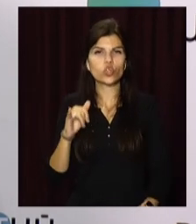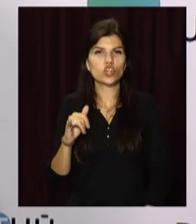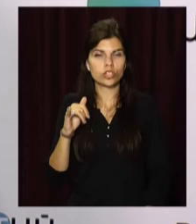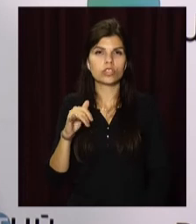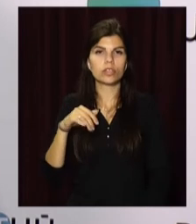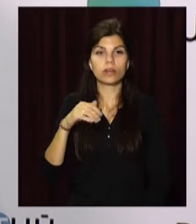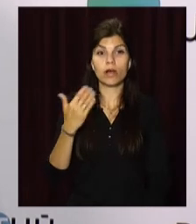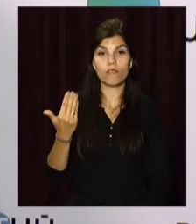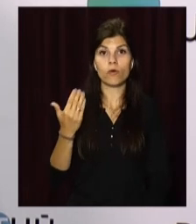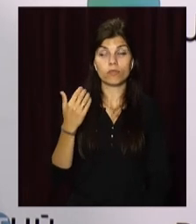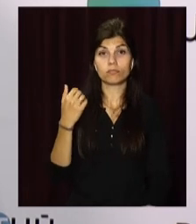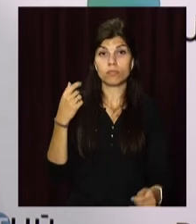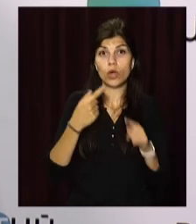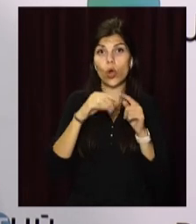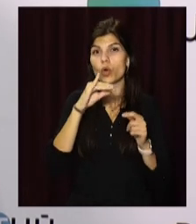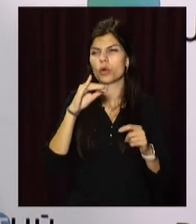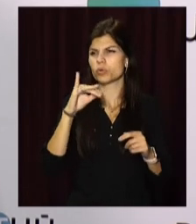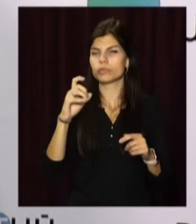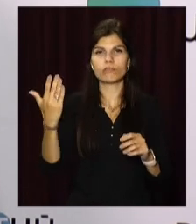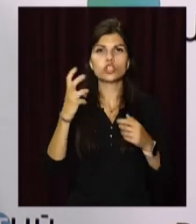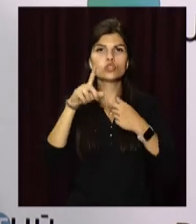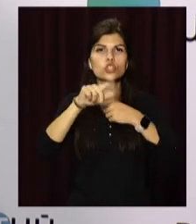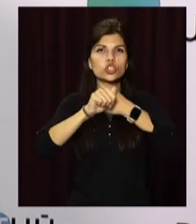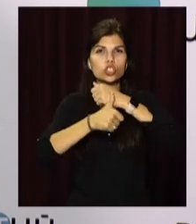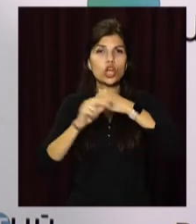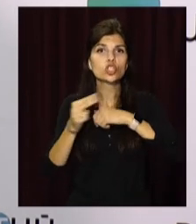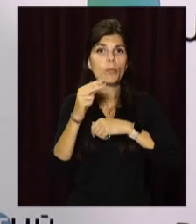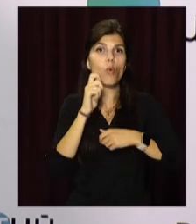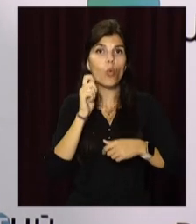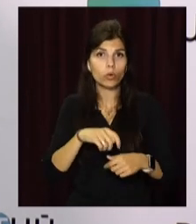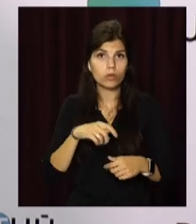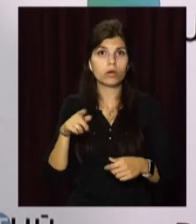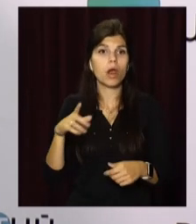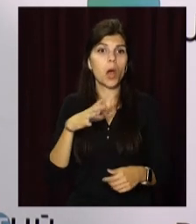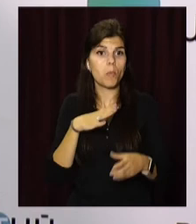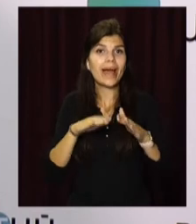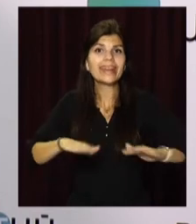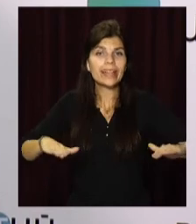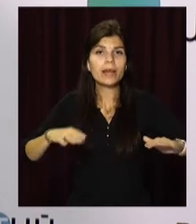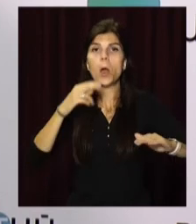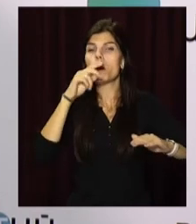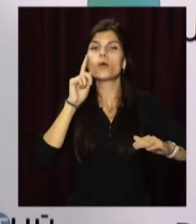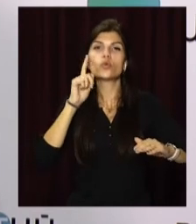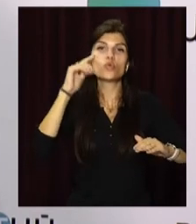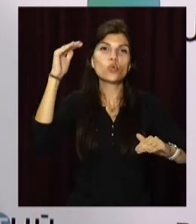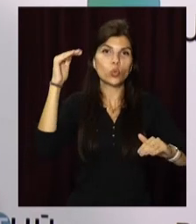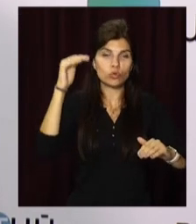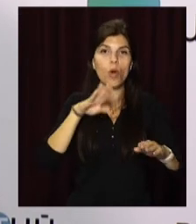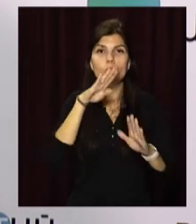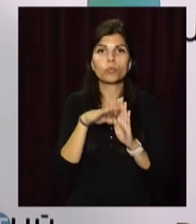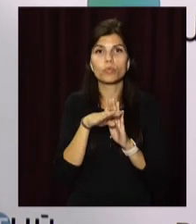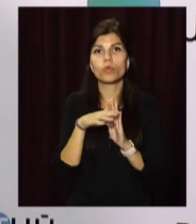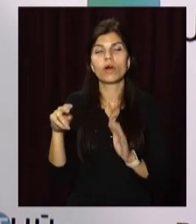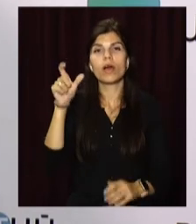ДВУФК по своєму возрасту Ю-16 стала чемпіоном України в еліт-лігі дитсько-юношеської футбольної ліги України під руководством